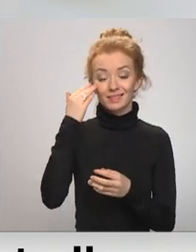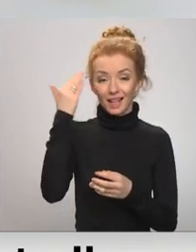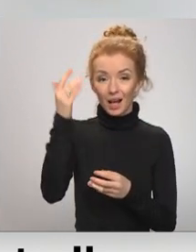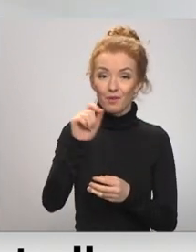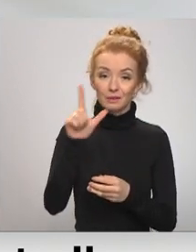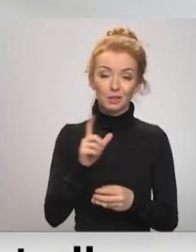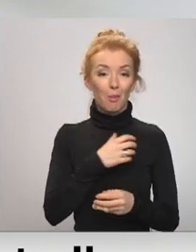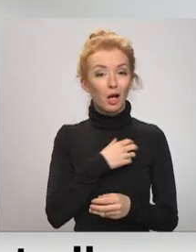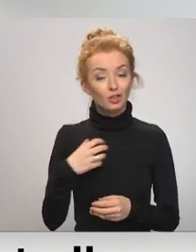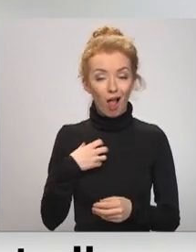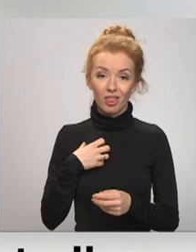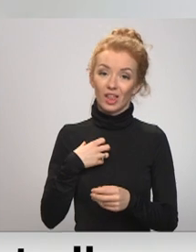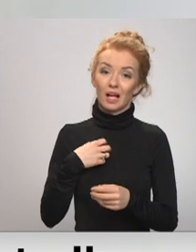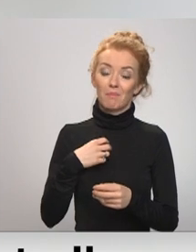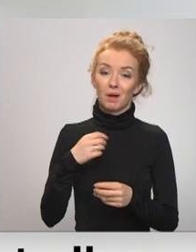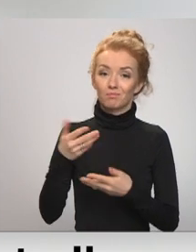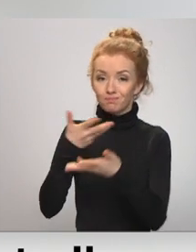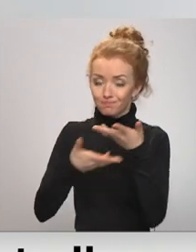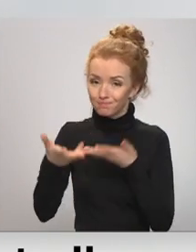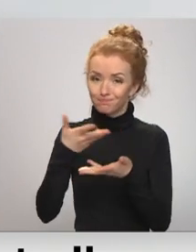uz pašvaldības kaut kādu pretīm nākšanu